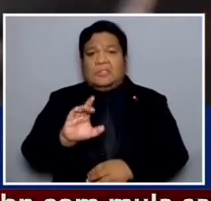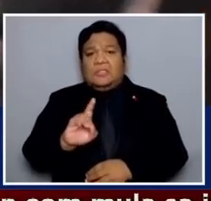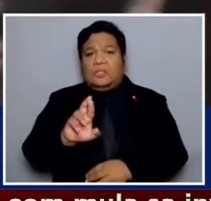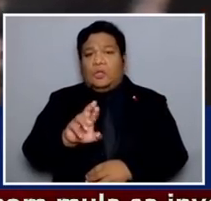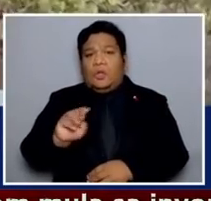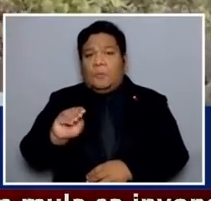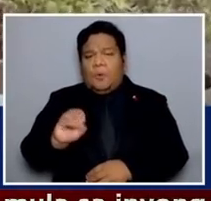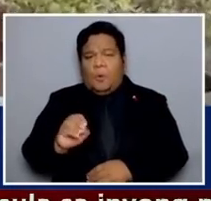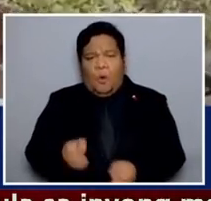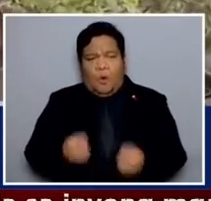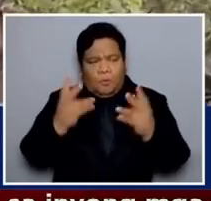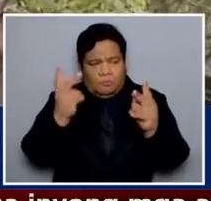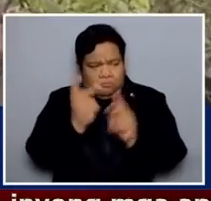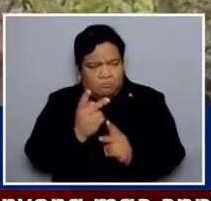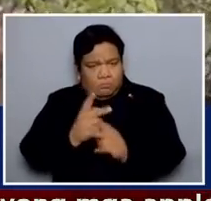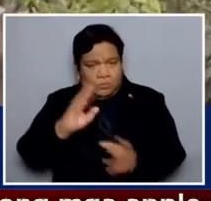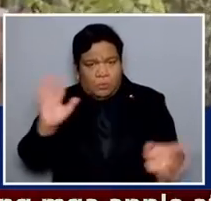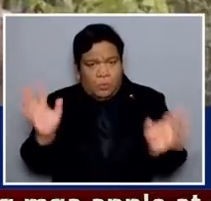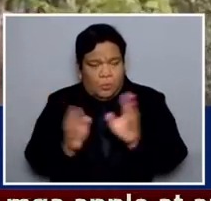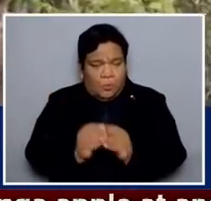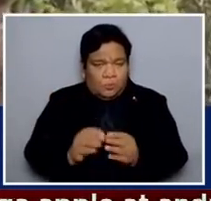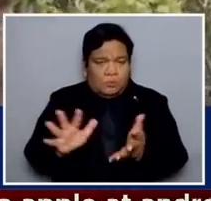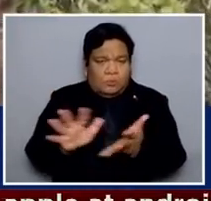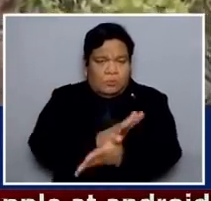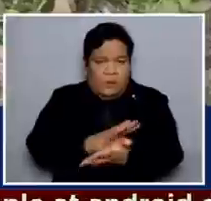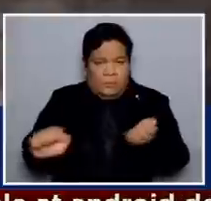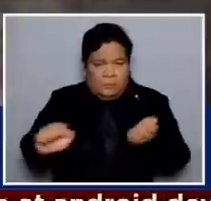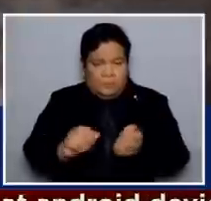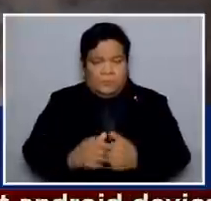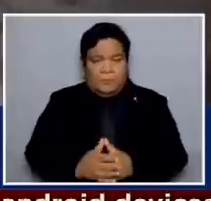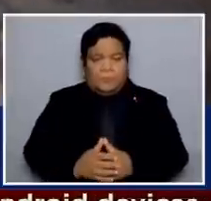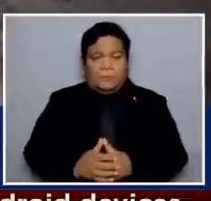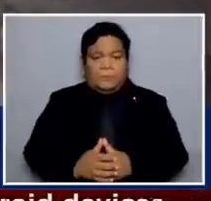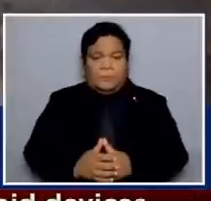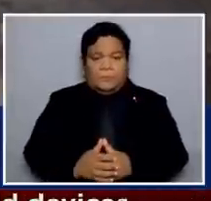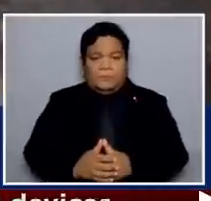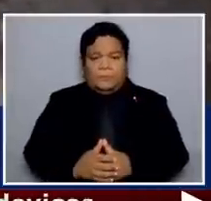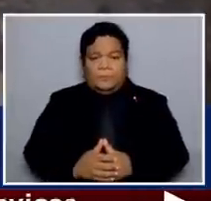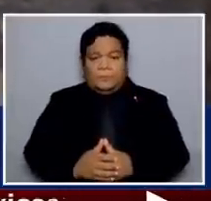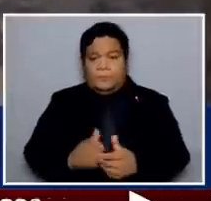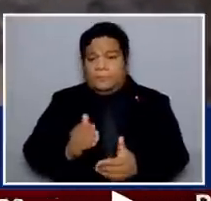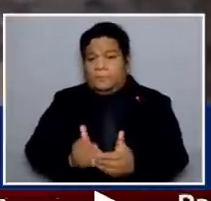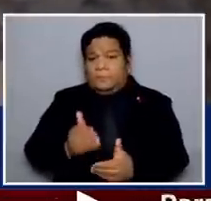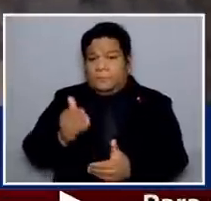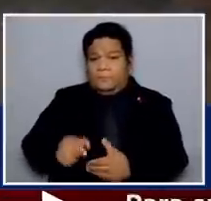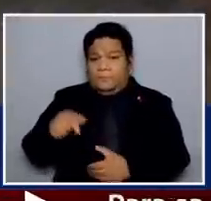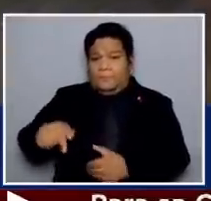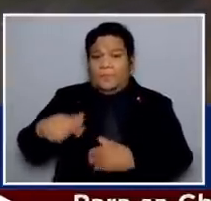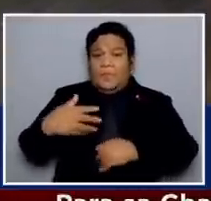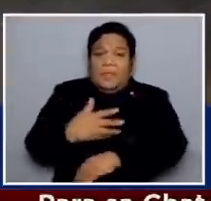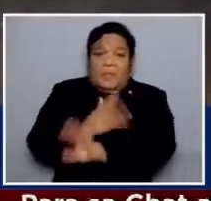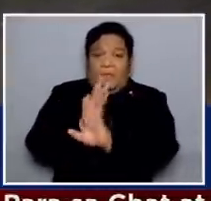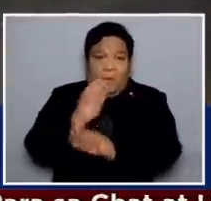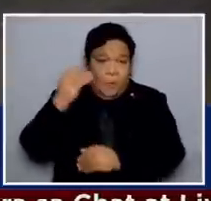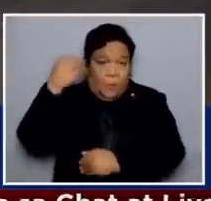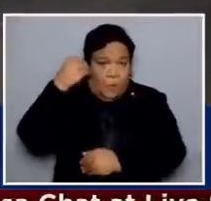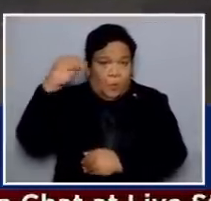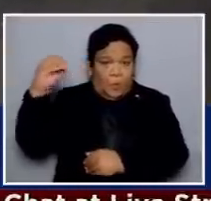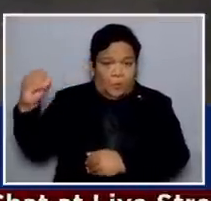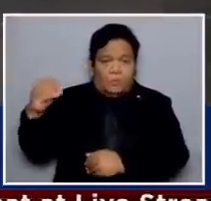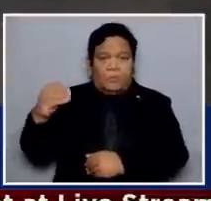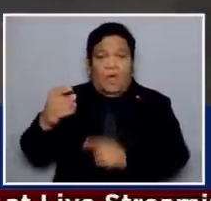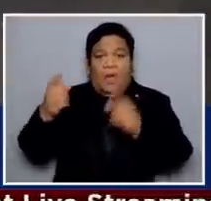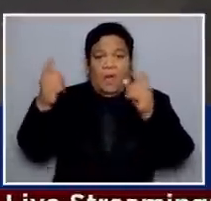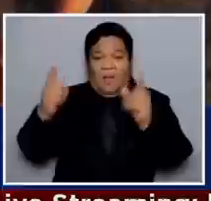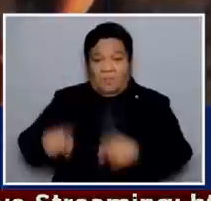Management Office kaugnay sa pinsala ng baha. Sa Davao de Oro, nakaranas po naman ng landslide at baha ang